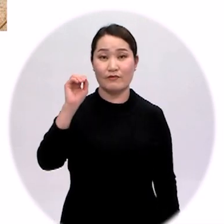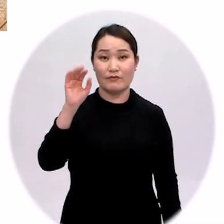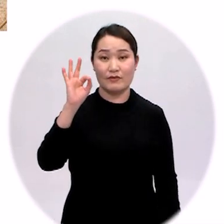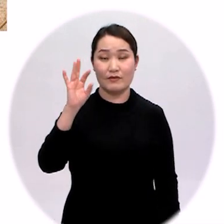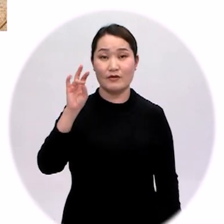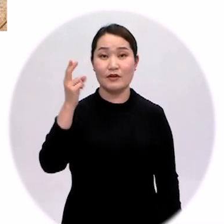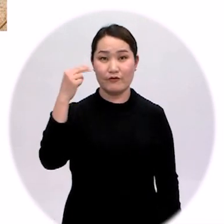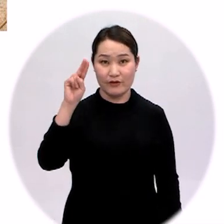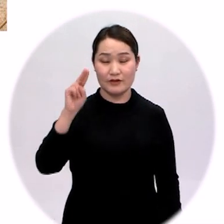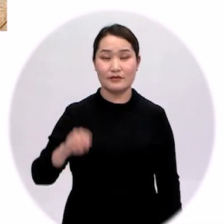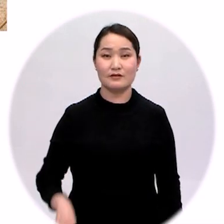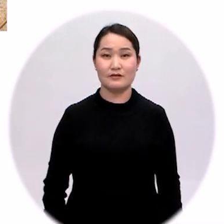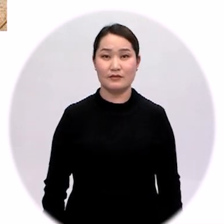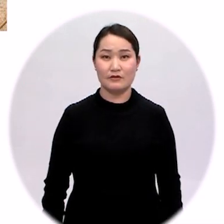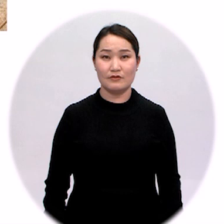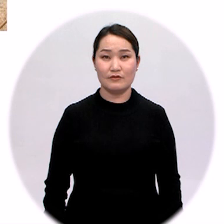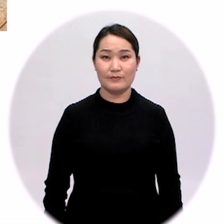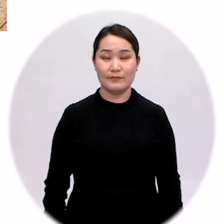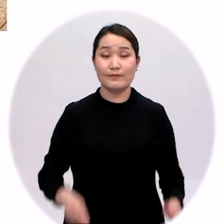номын фонд,